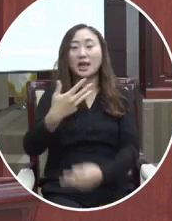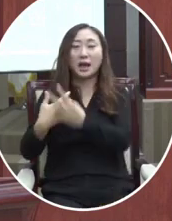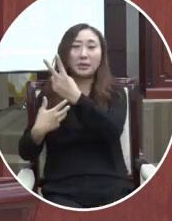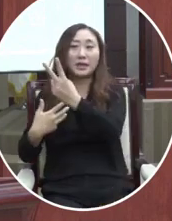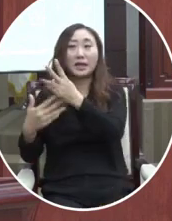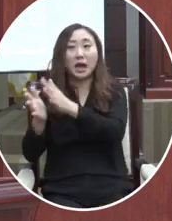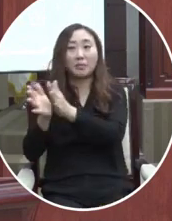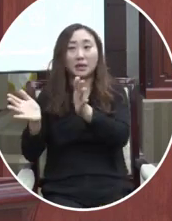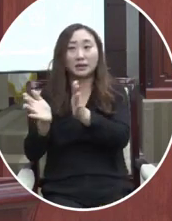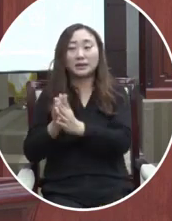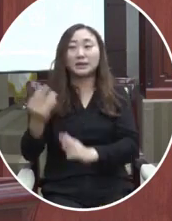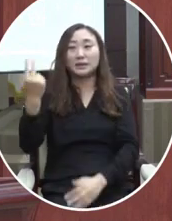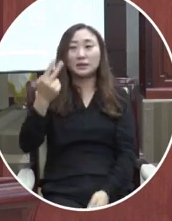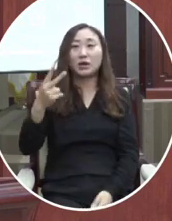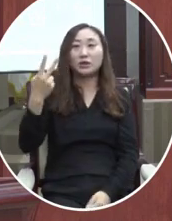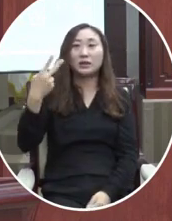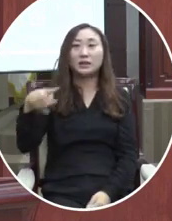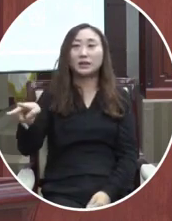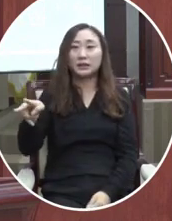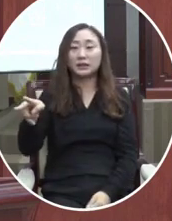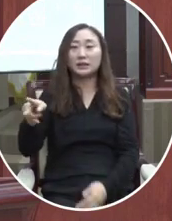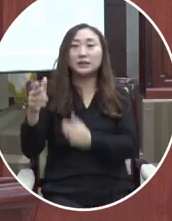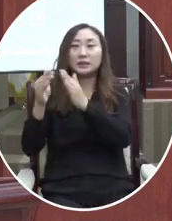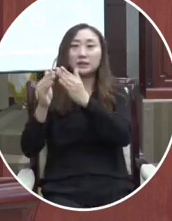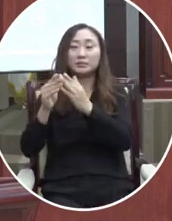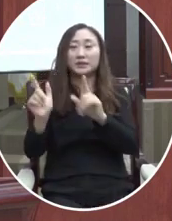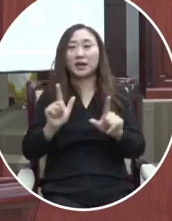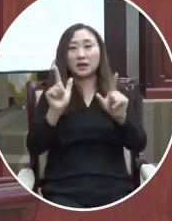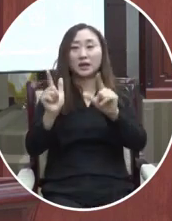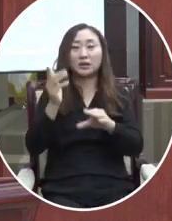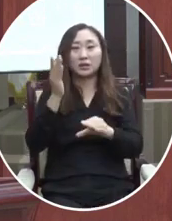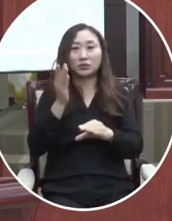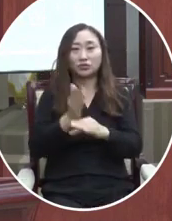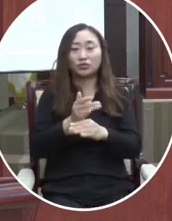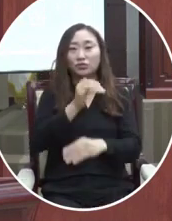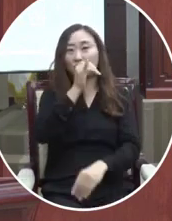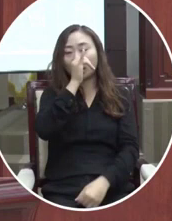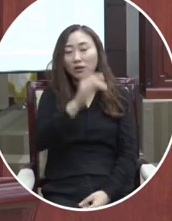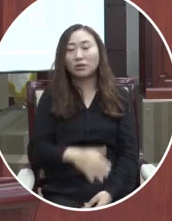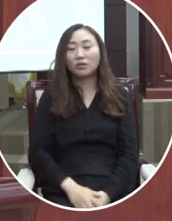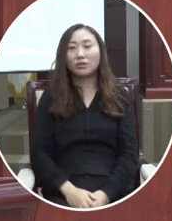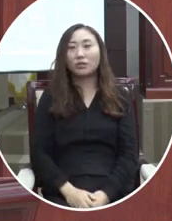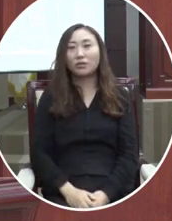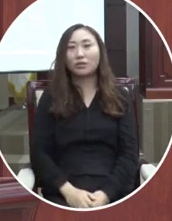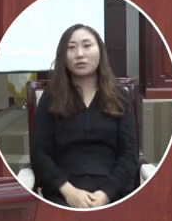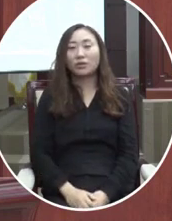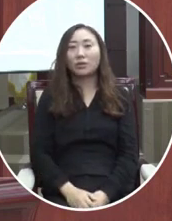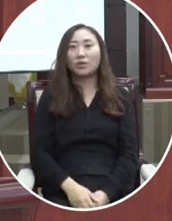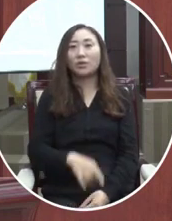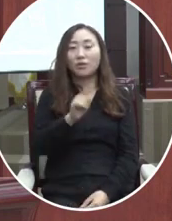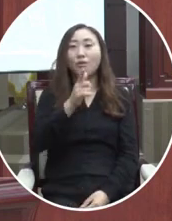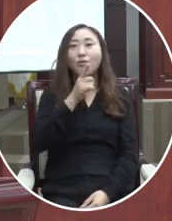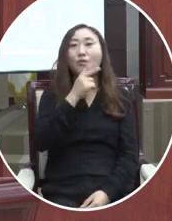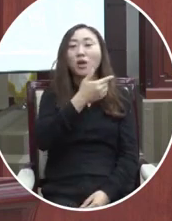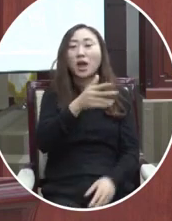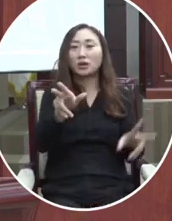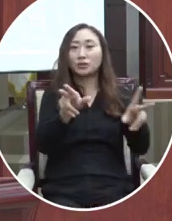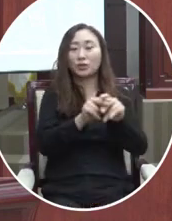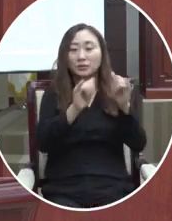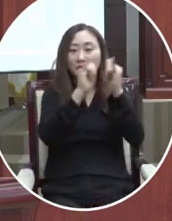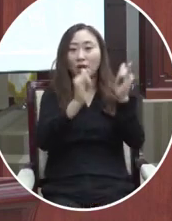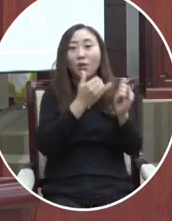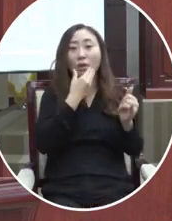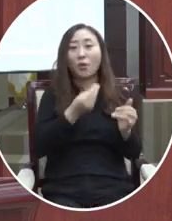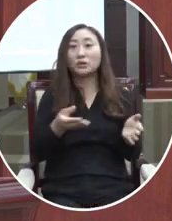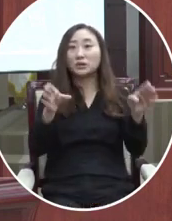2단지에는 200 2세대가 거주하고 있습니다 또한 1단지 내에 월계종합 사회복지관은